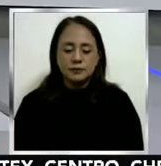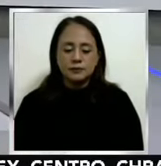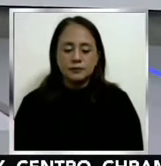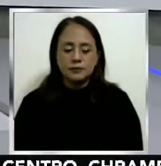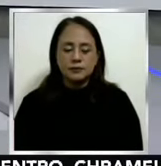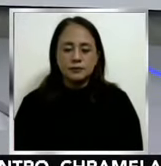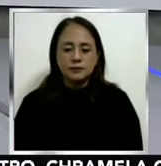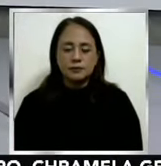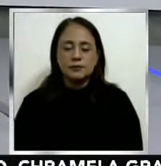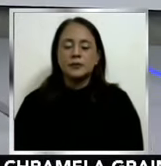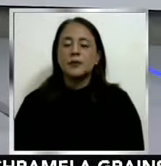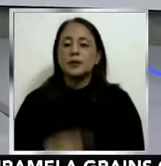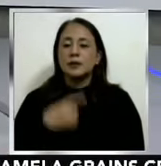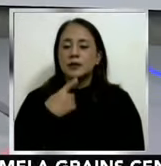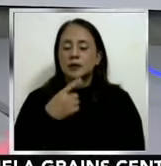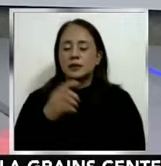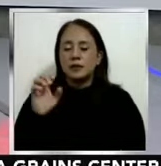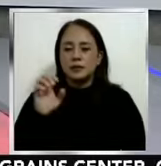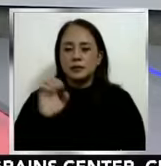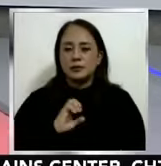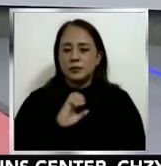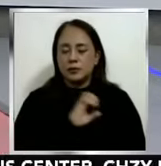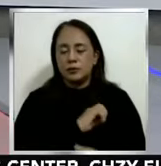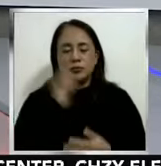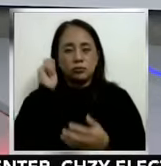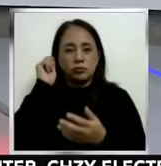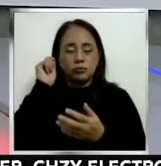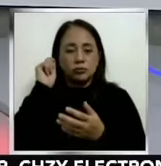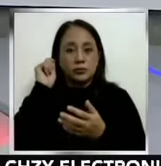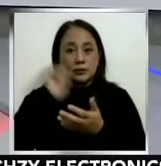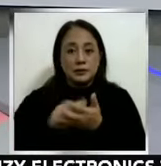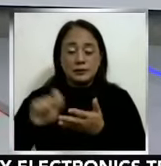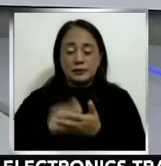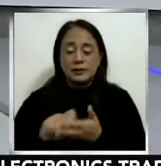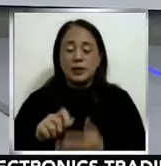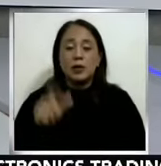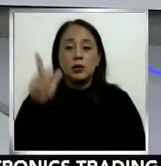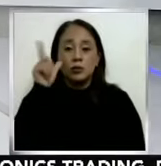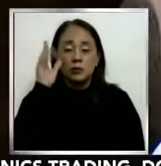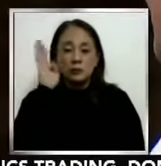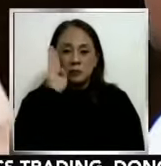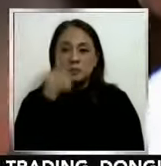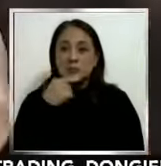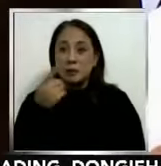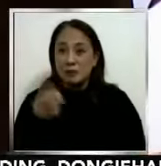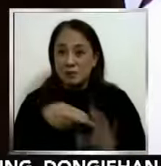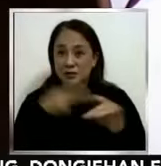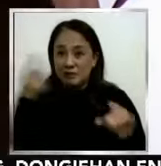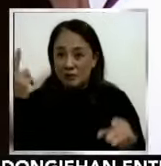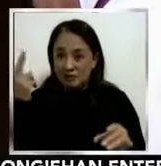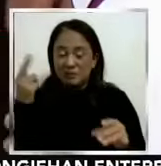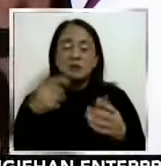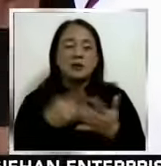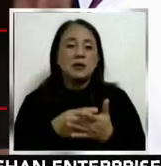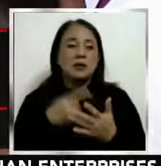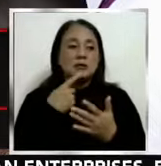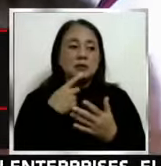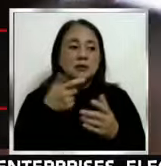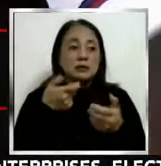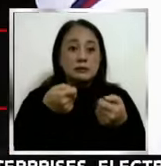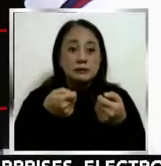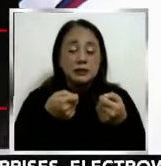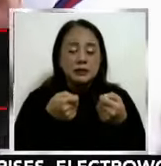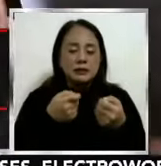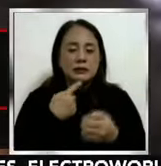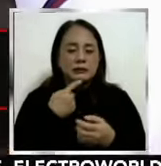Pinabulaanan ni Executive Secretary Lucas Bersamin ang usap-usapang pagbibitiw niya sa pwesto. Sa isang text message, sinabi ni